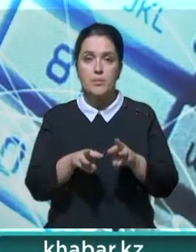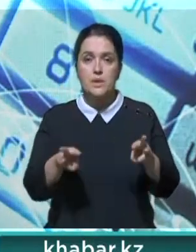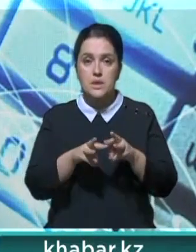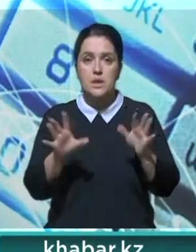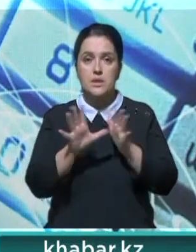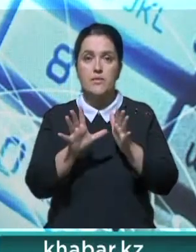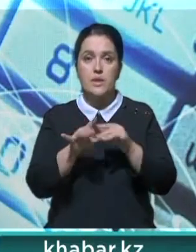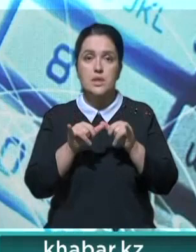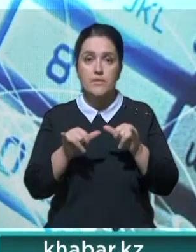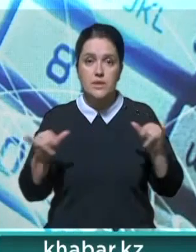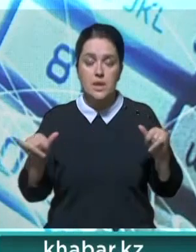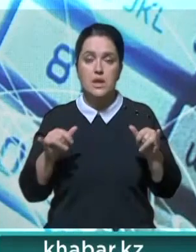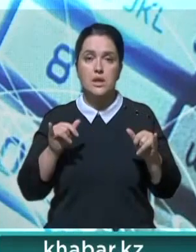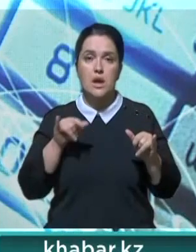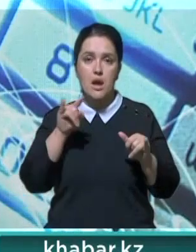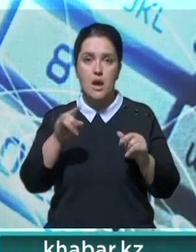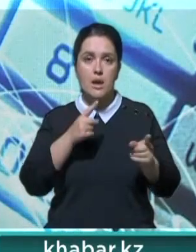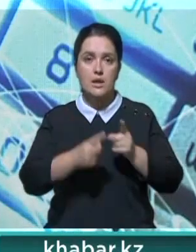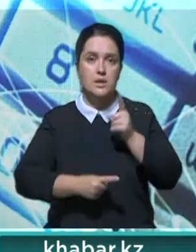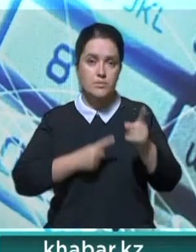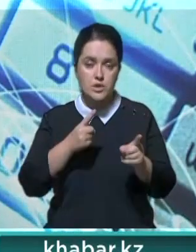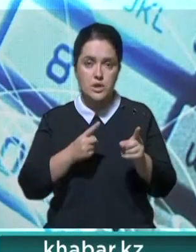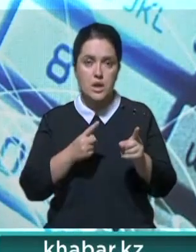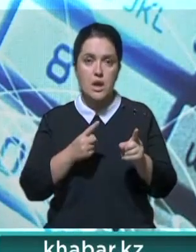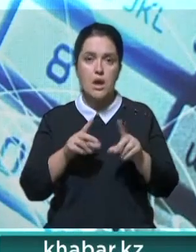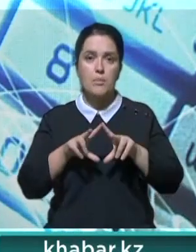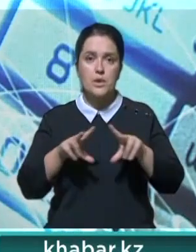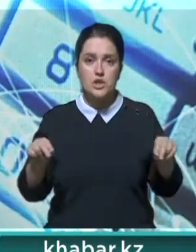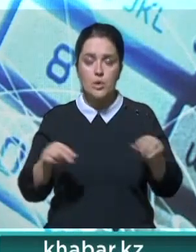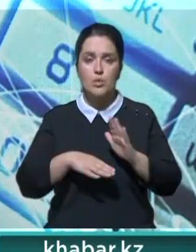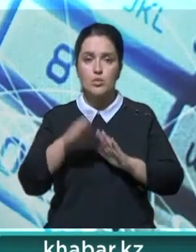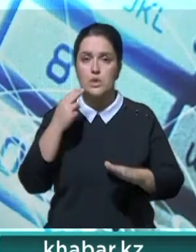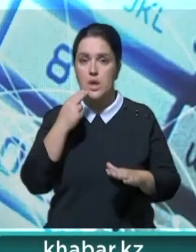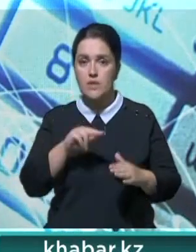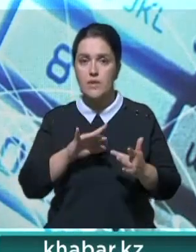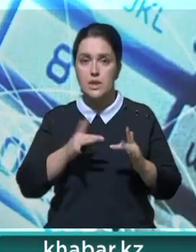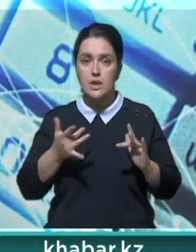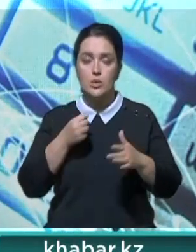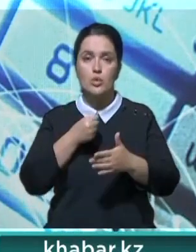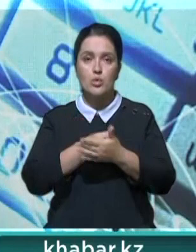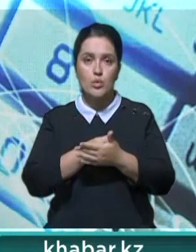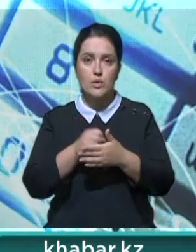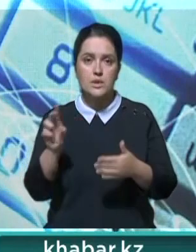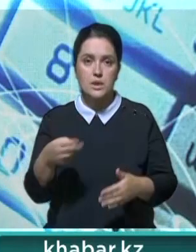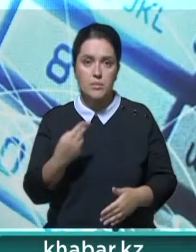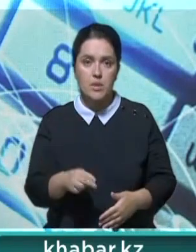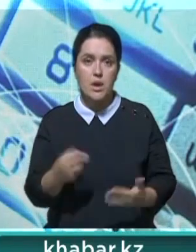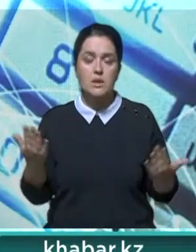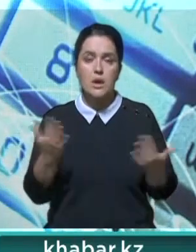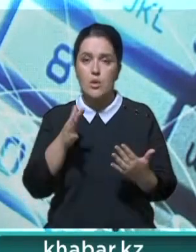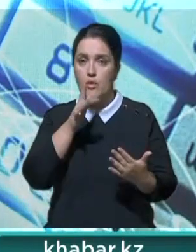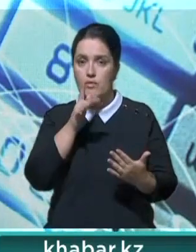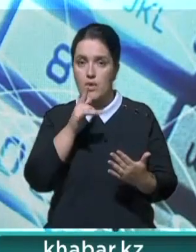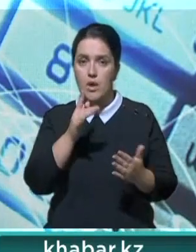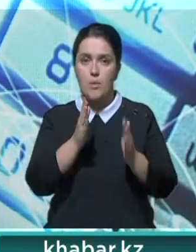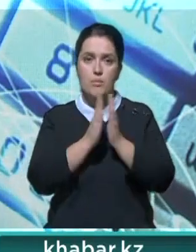в Министерстве цифрового развития, инноваций и аэрокосмической промышленности пообещали улучшить качество интернета до конца года. На